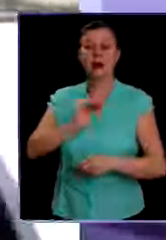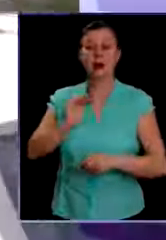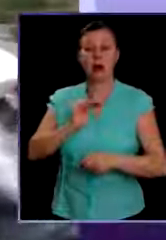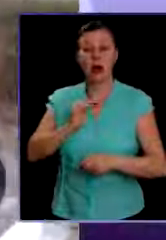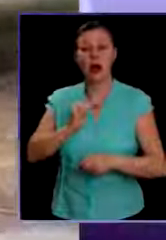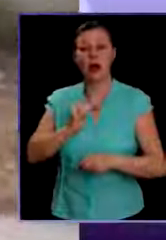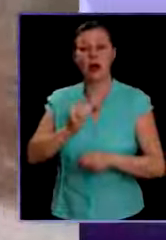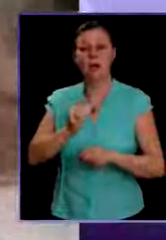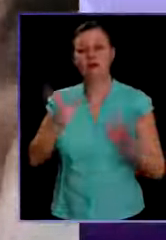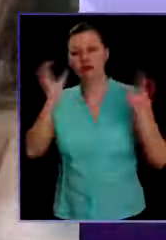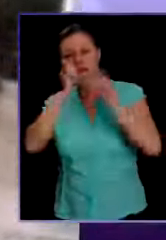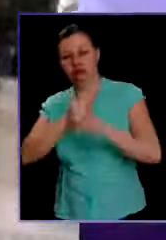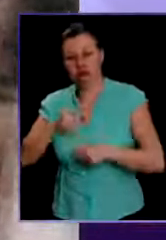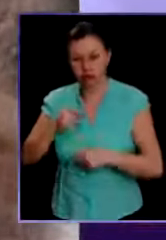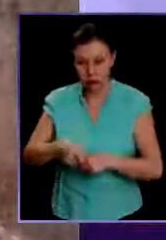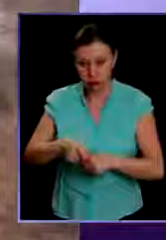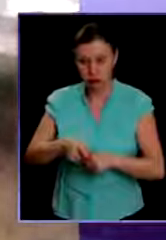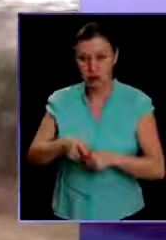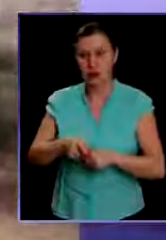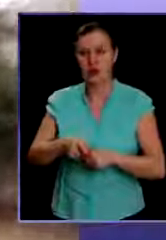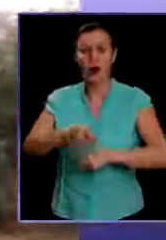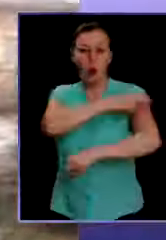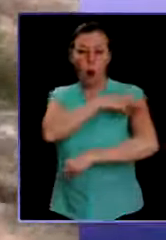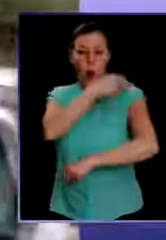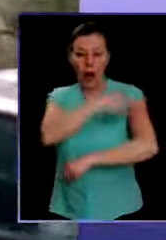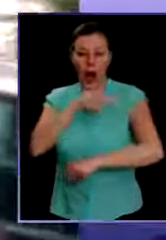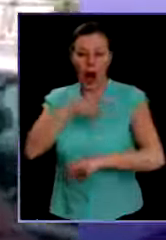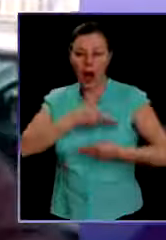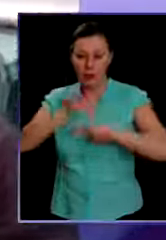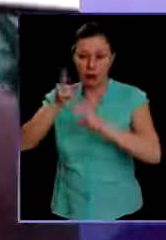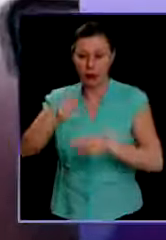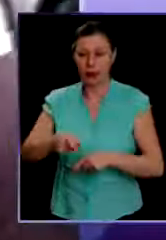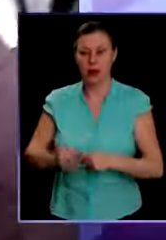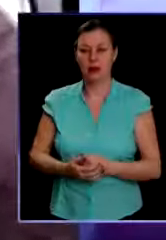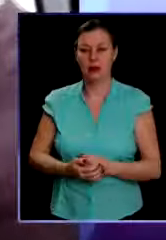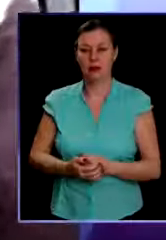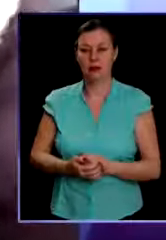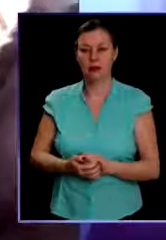súlyos hipoglikémiás állapotba kerül, hogy esetleg kórházba kell vele menni.